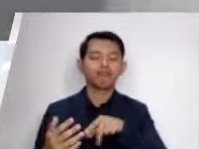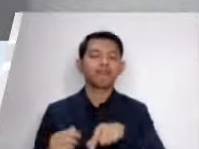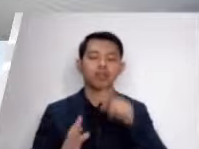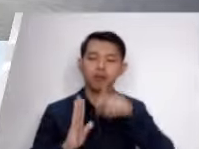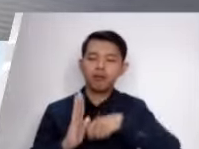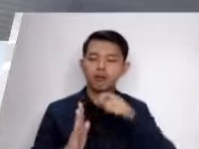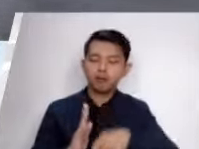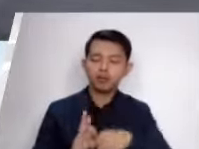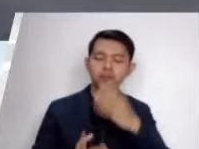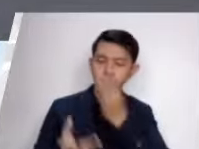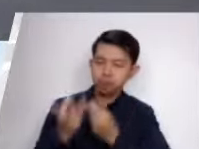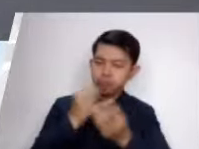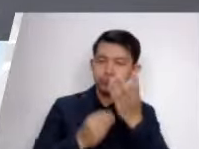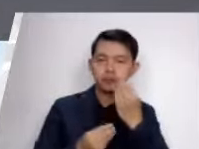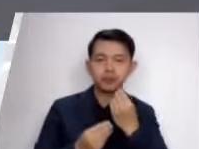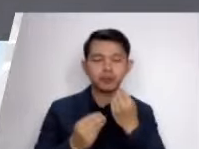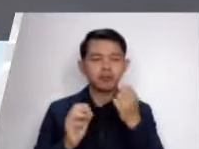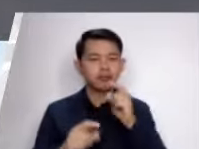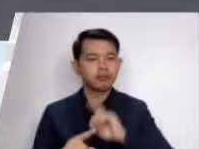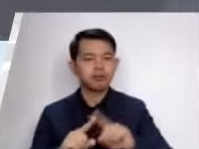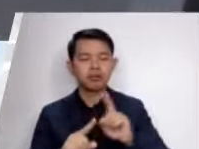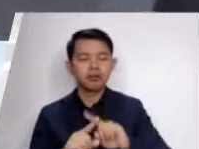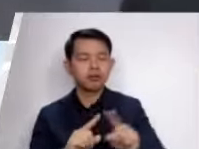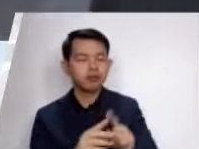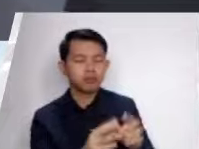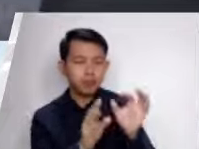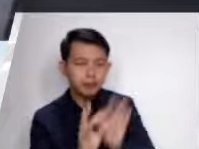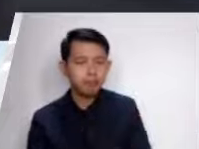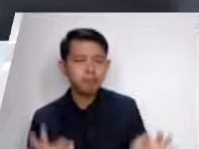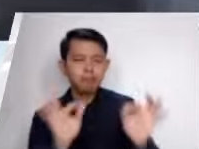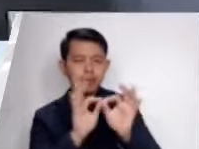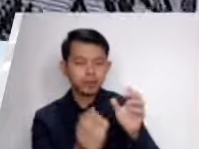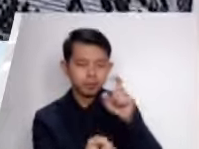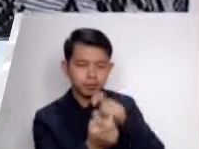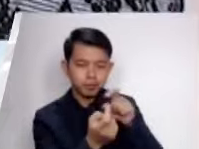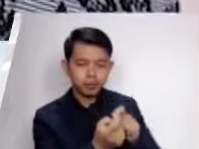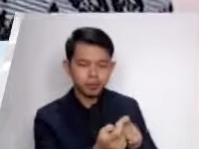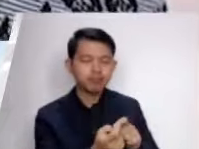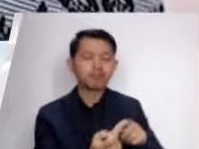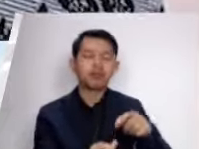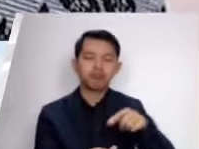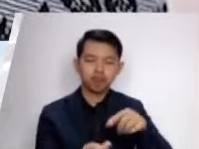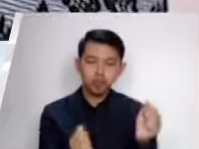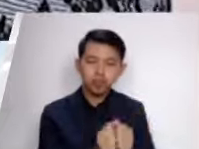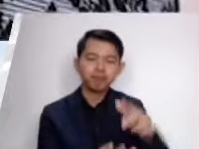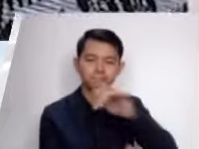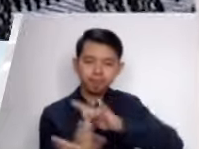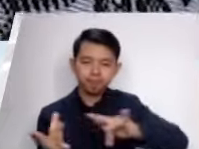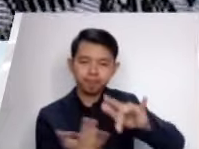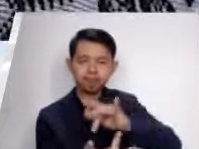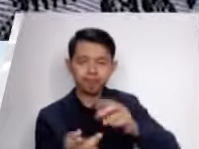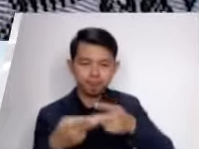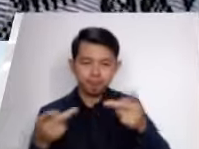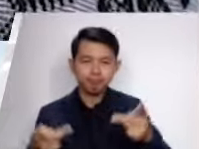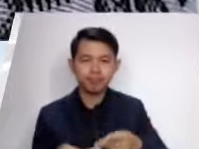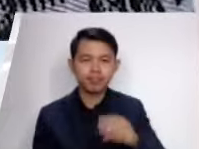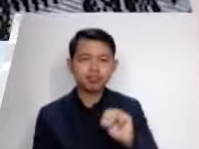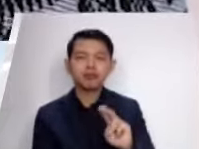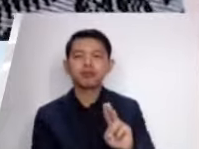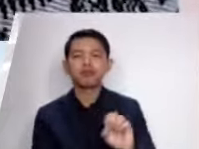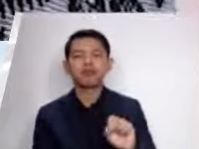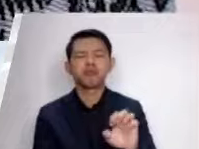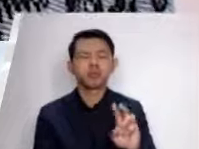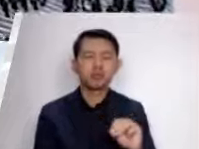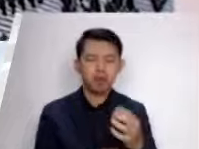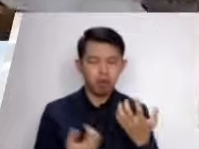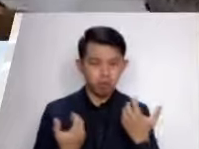yung ibang mga mahalagang impormasyon habang nililibot mo itong museo. We wanted to be an immersive experience for